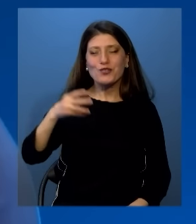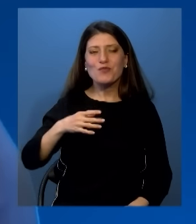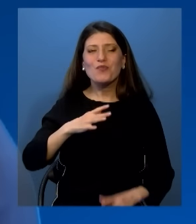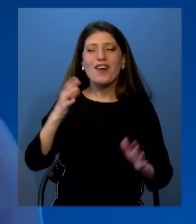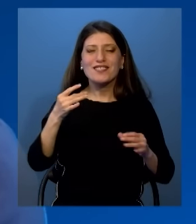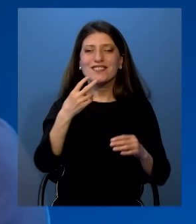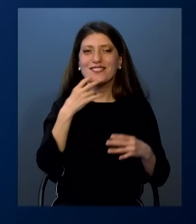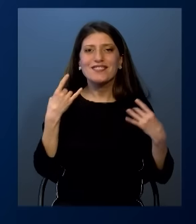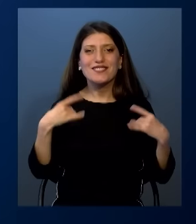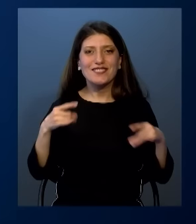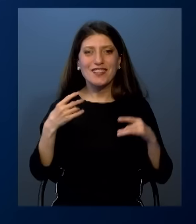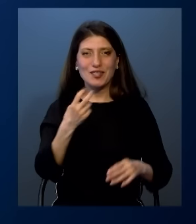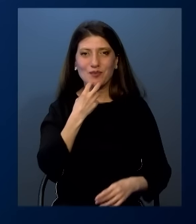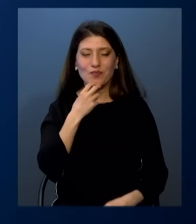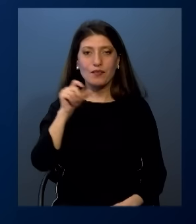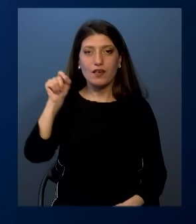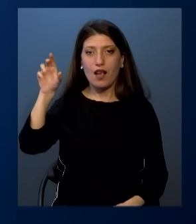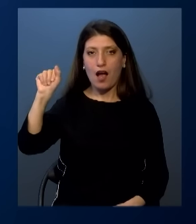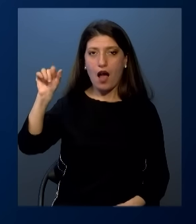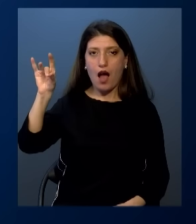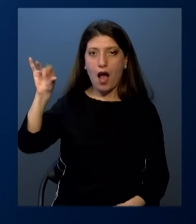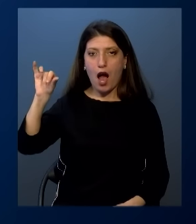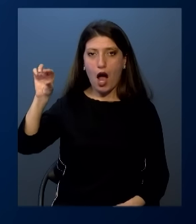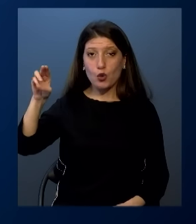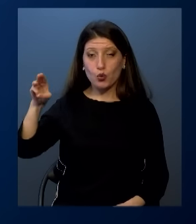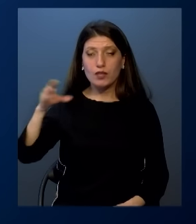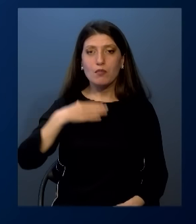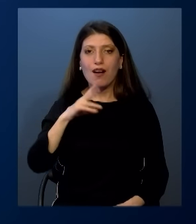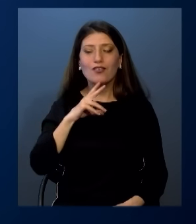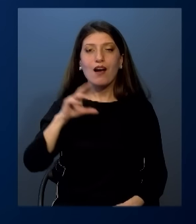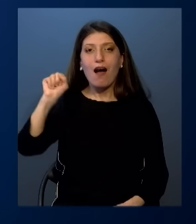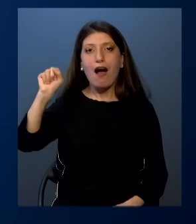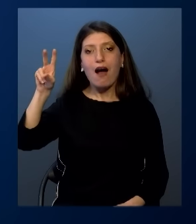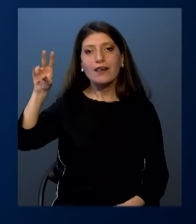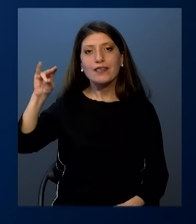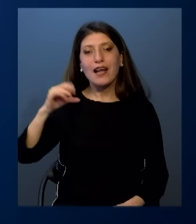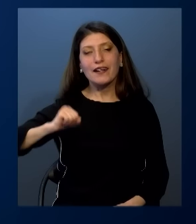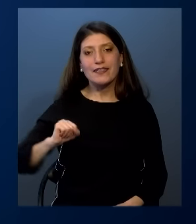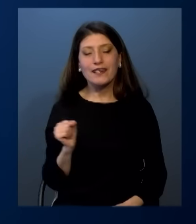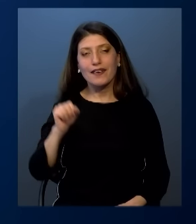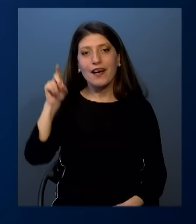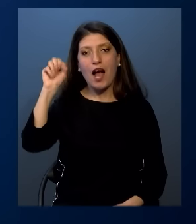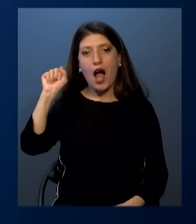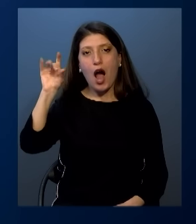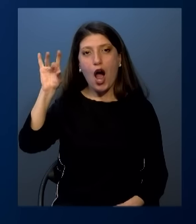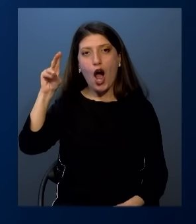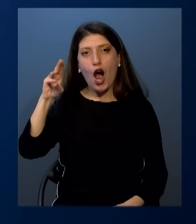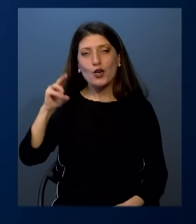ծիծաղեց։ Հարութն Ալինայիս ընկերն էր։ Հարութը վերադարձել է տուն։